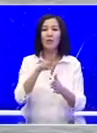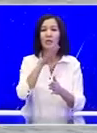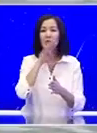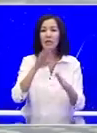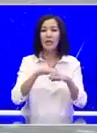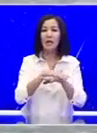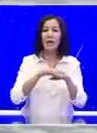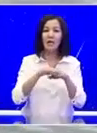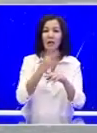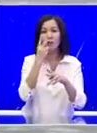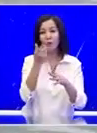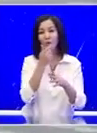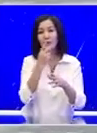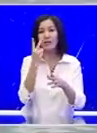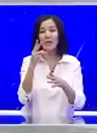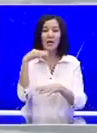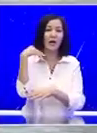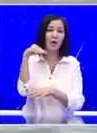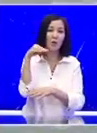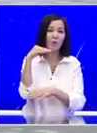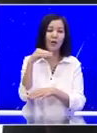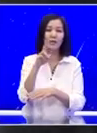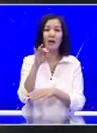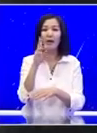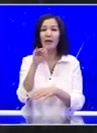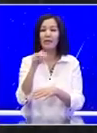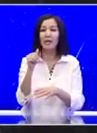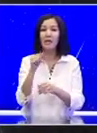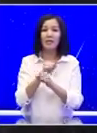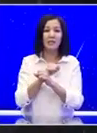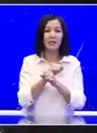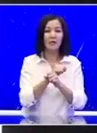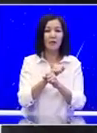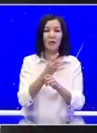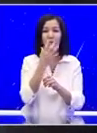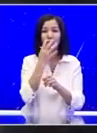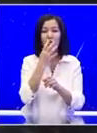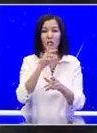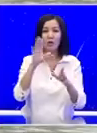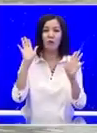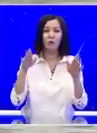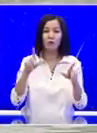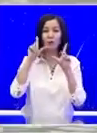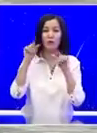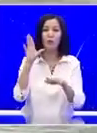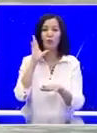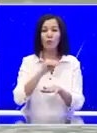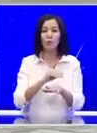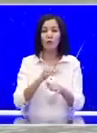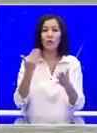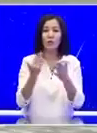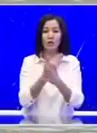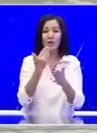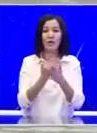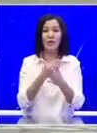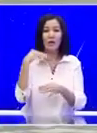әлі қызықтап жүр. Қос аққу әзірге Қаратал жағалауында сәл тынығып алып, жылаймаққа жылыстауы мүмкін дейді тұрғындар. Жағымды жаңалық бұл ғана